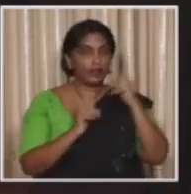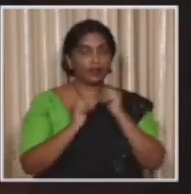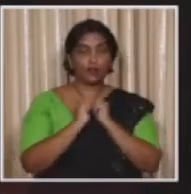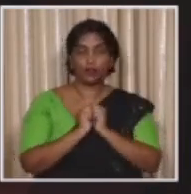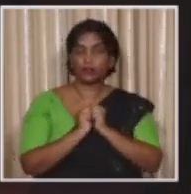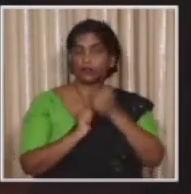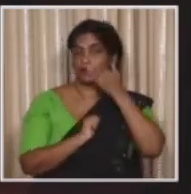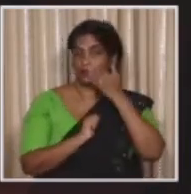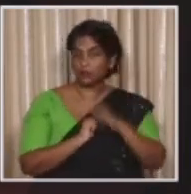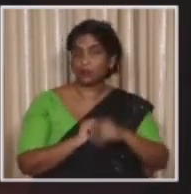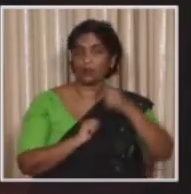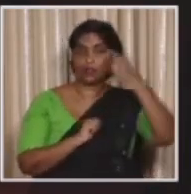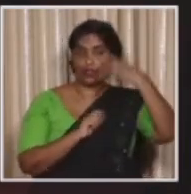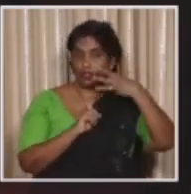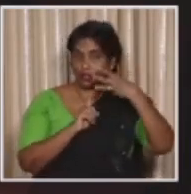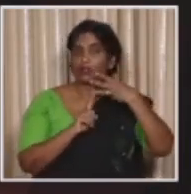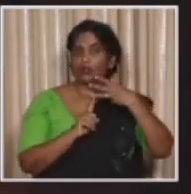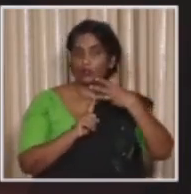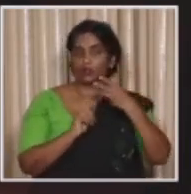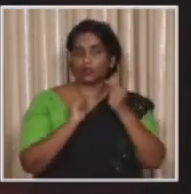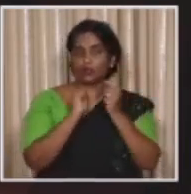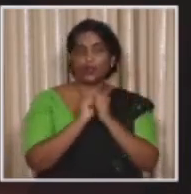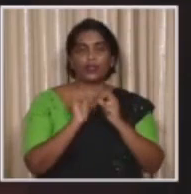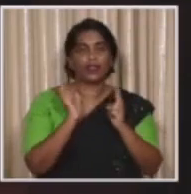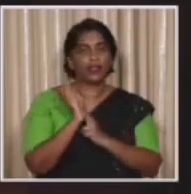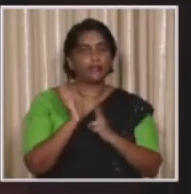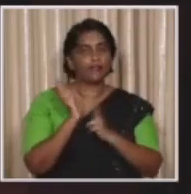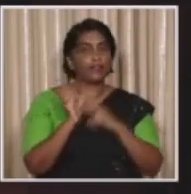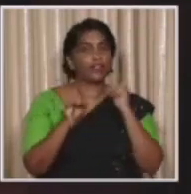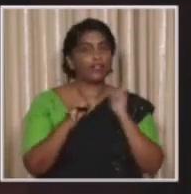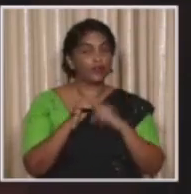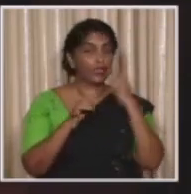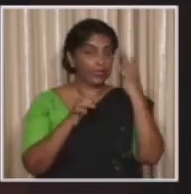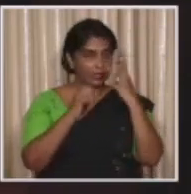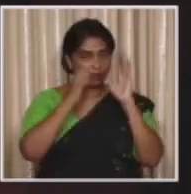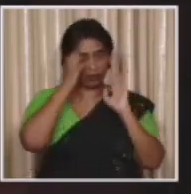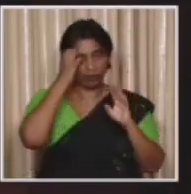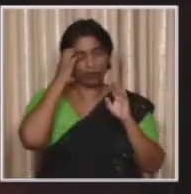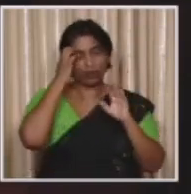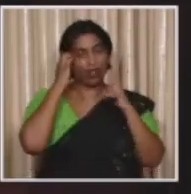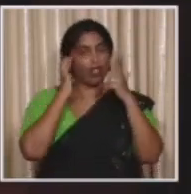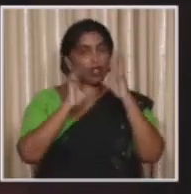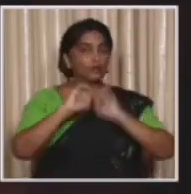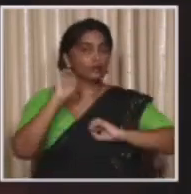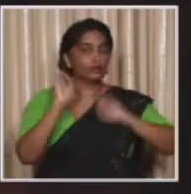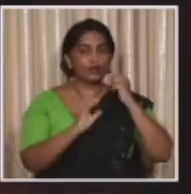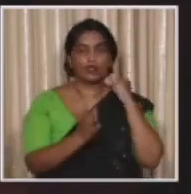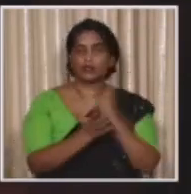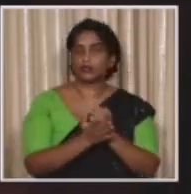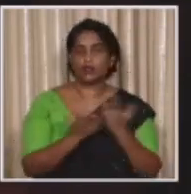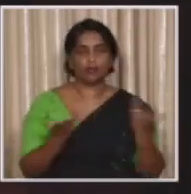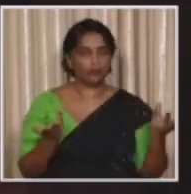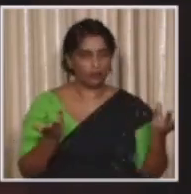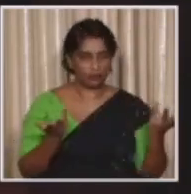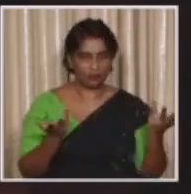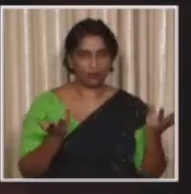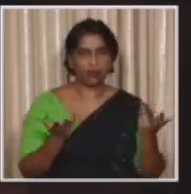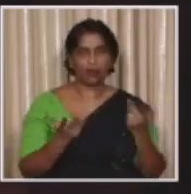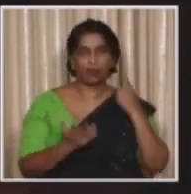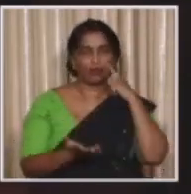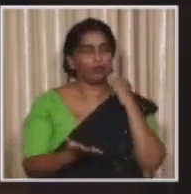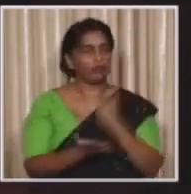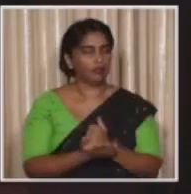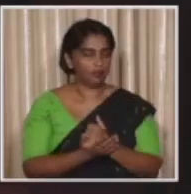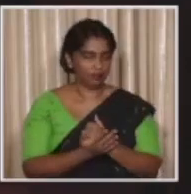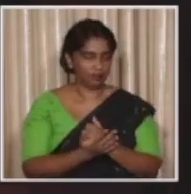සුදුසුකම් තුන්වෙනි මට්ටමේ ඉන්නට ඕන NVQ3 ඉන්නට ඕන නමුත් 80%කට ඒ සහතිකය නැහැ අසීරු වෙලා